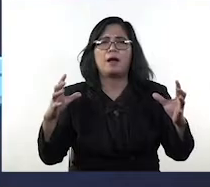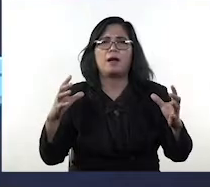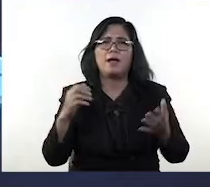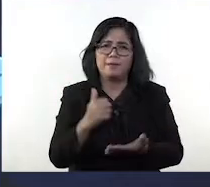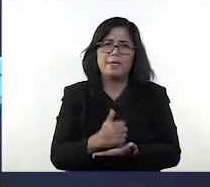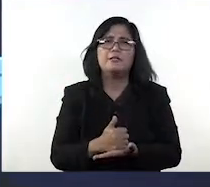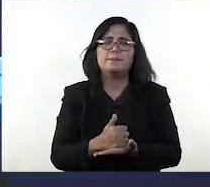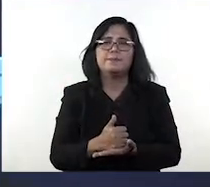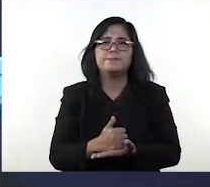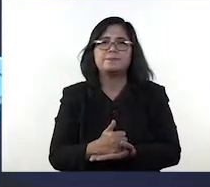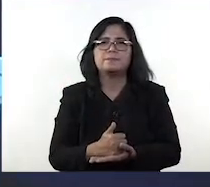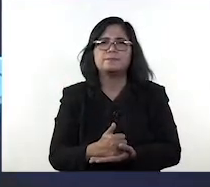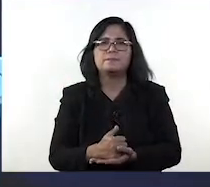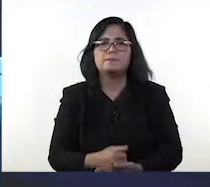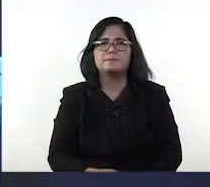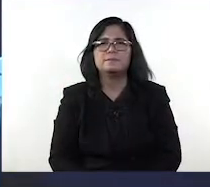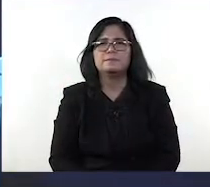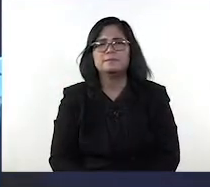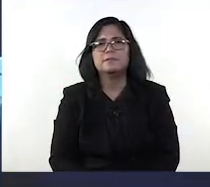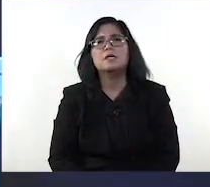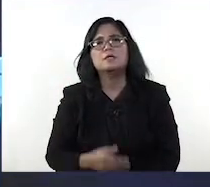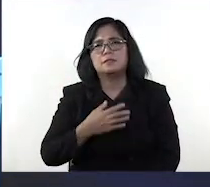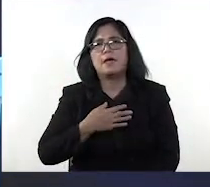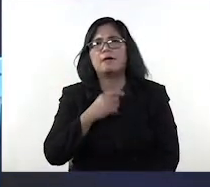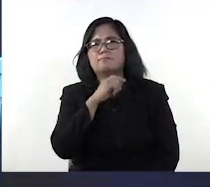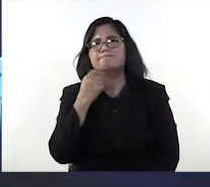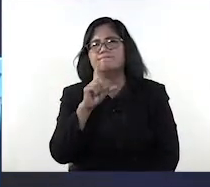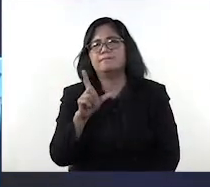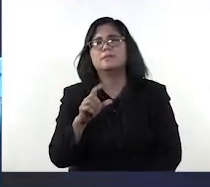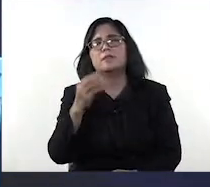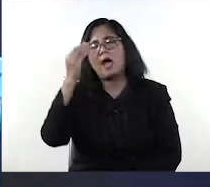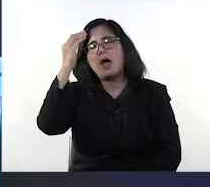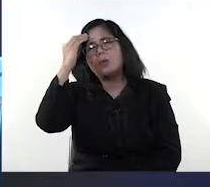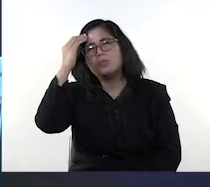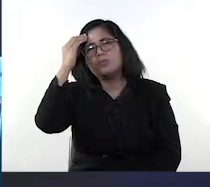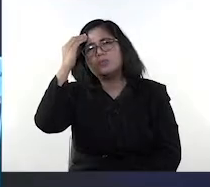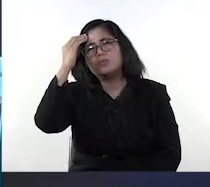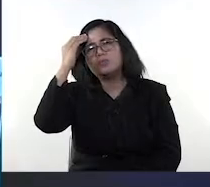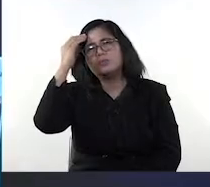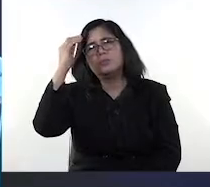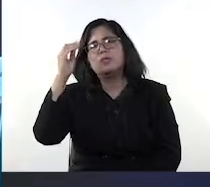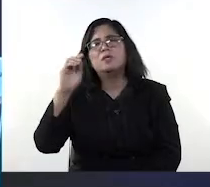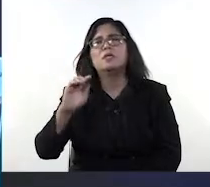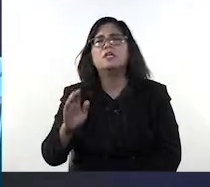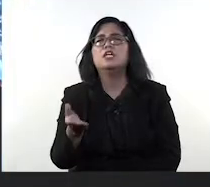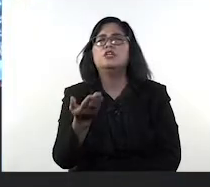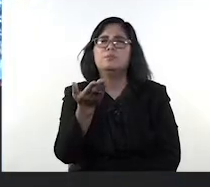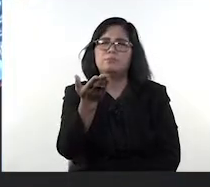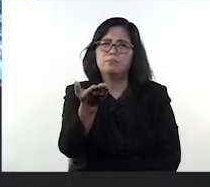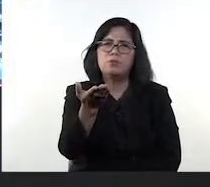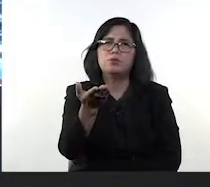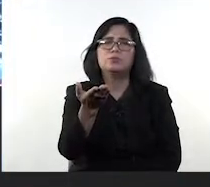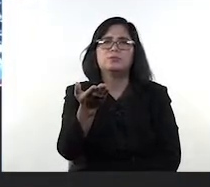I know Hai for some of you di langit Suk Hwan the